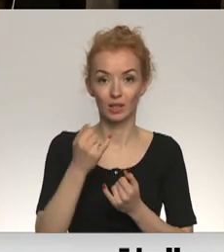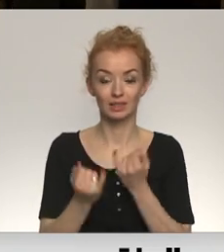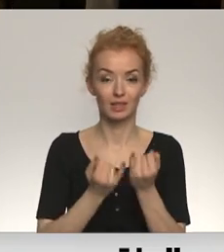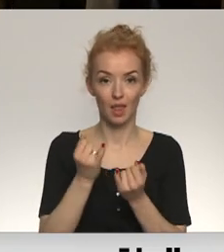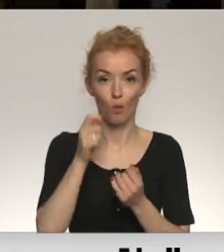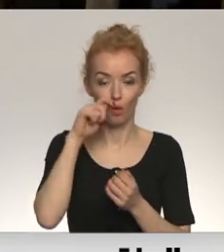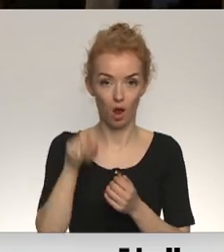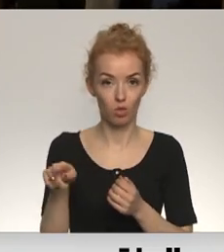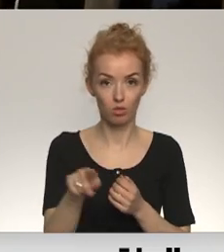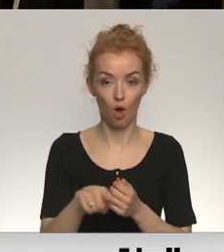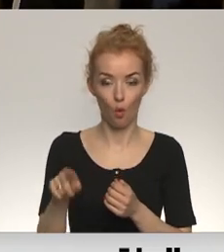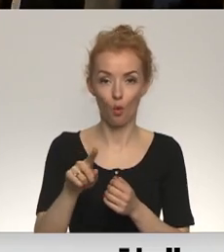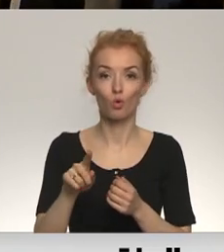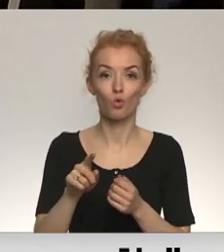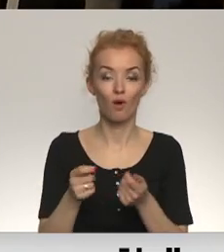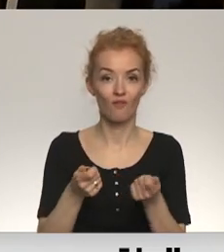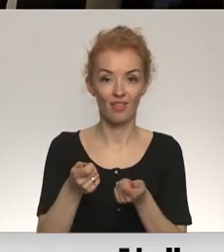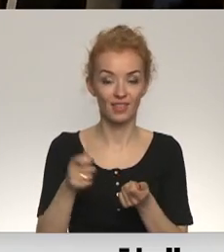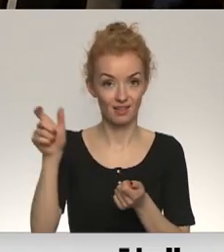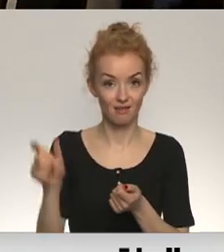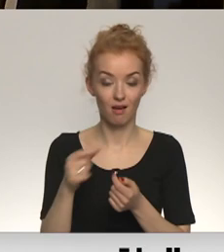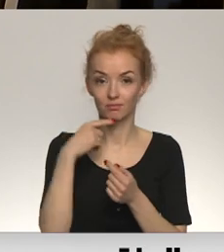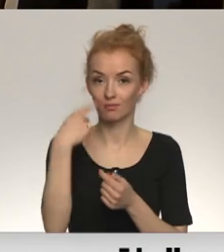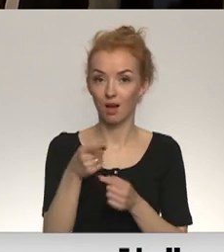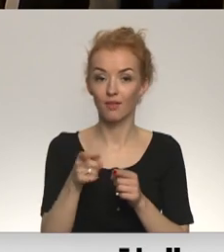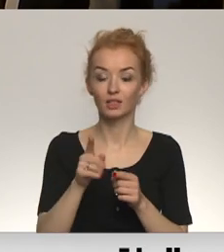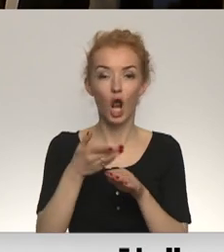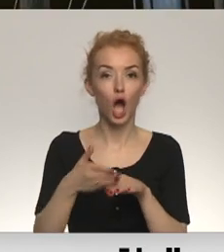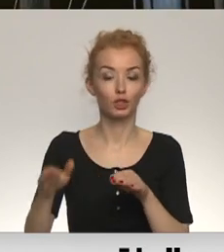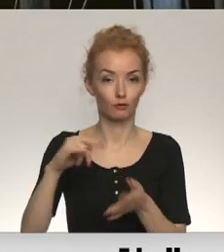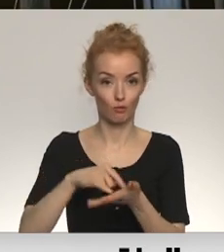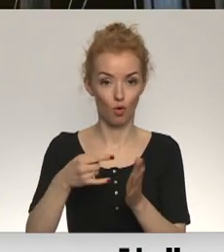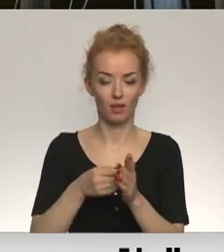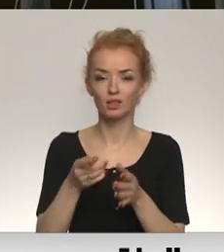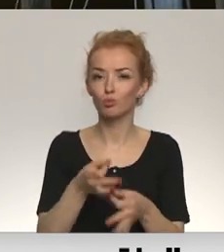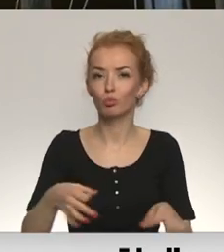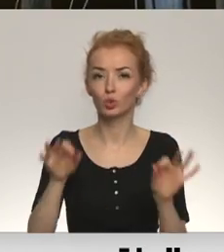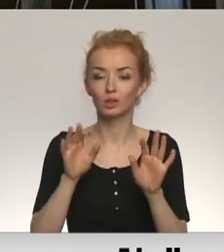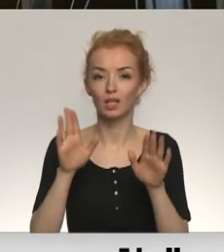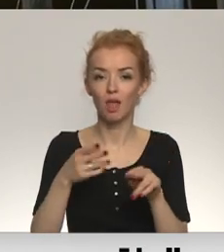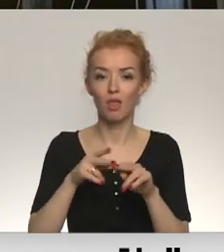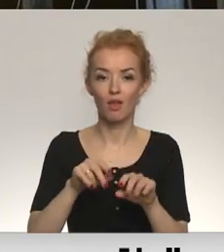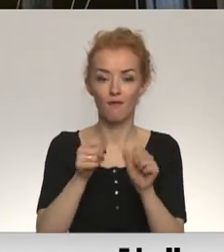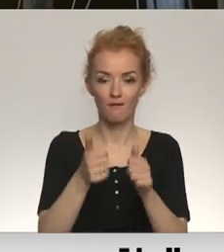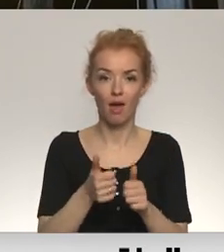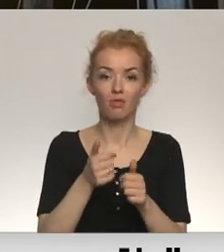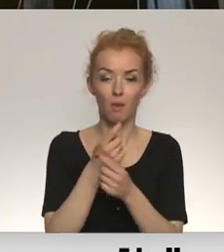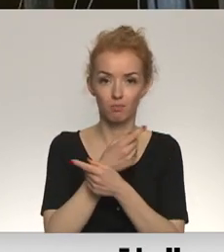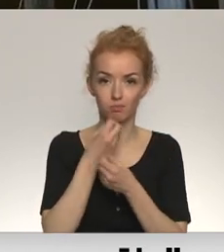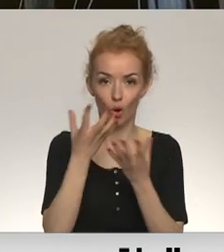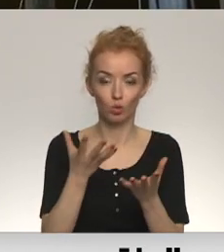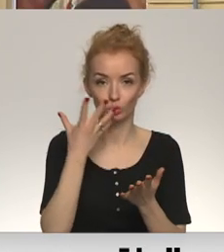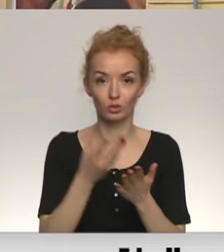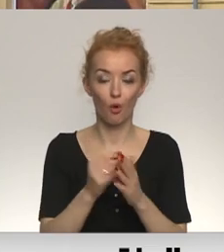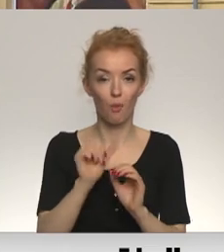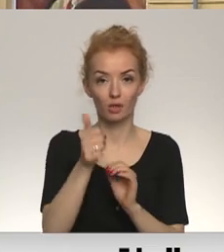nācijai. Mākslas centra vadītājs atzīst, tas ir izvirzīts atsevišķs projekts, kas ir būtisks, lai šādi paustu mākslinieciskās domas un